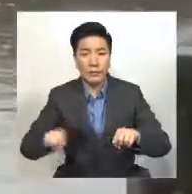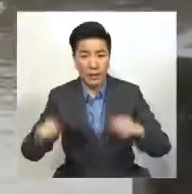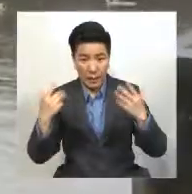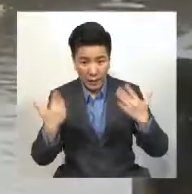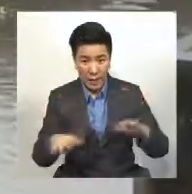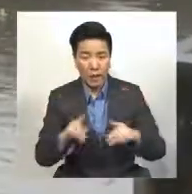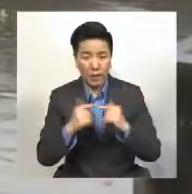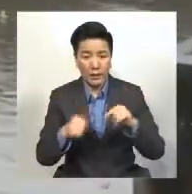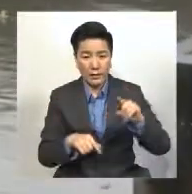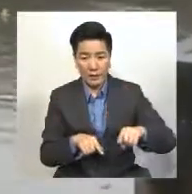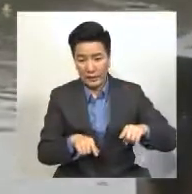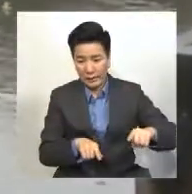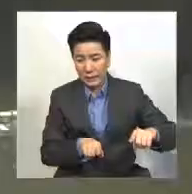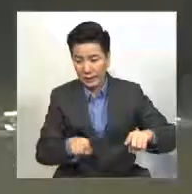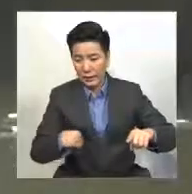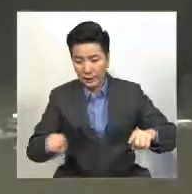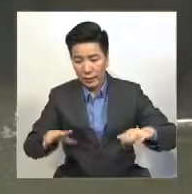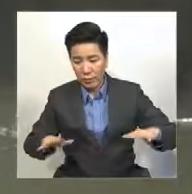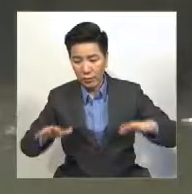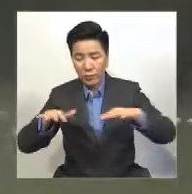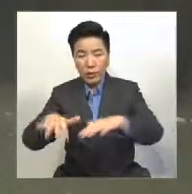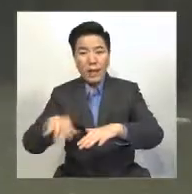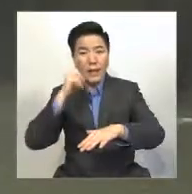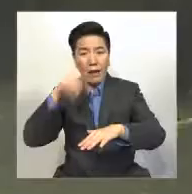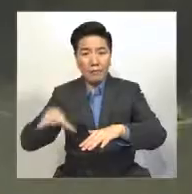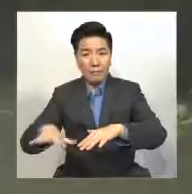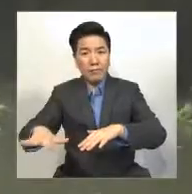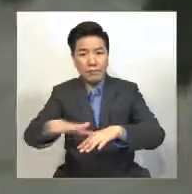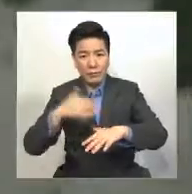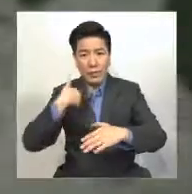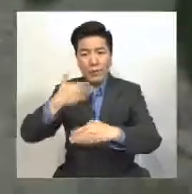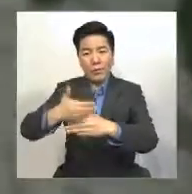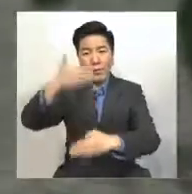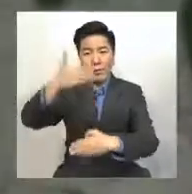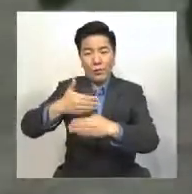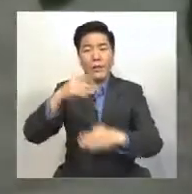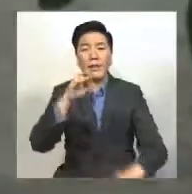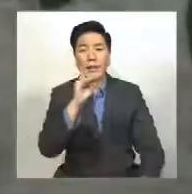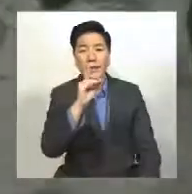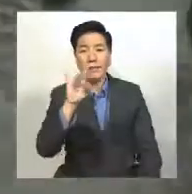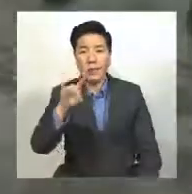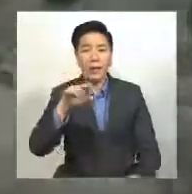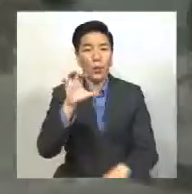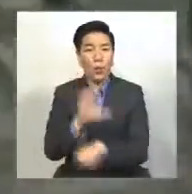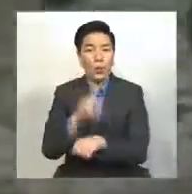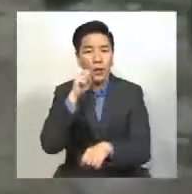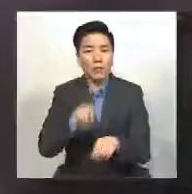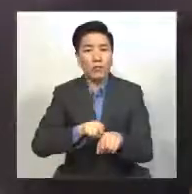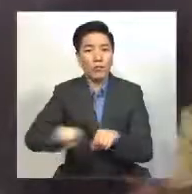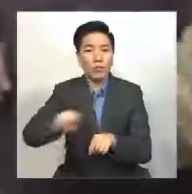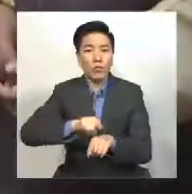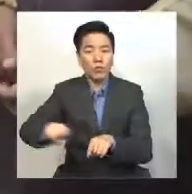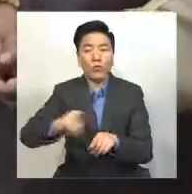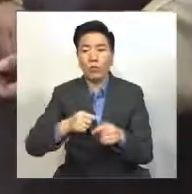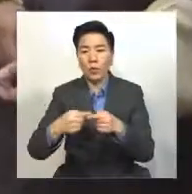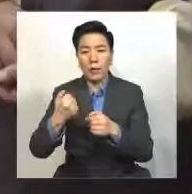ครซึ่งทั้ง3สายนี้จะไหลไปรวมกันที่ห้วยพระคือที่มีประตูระบายน้ำ D8คอยควบคุมการไหลของน้ำซึ่งข